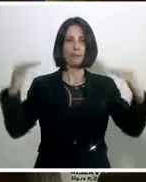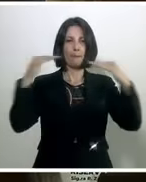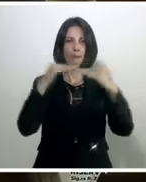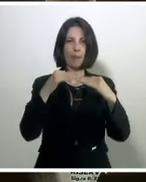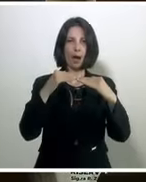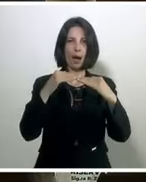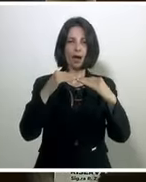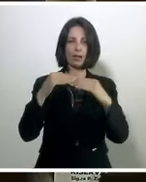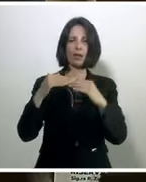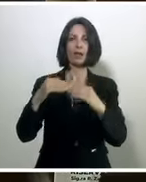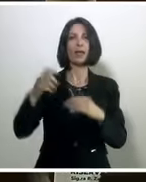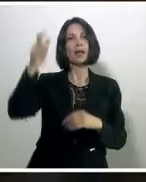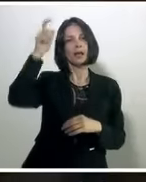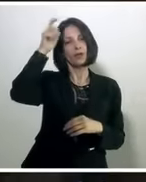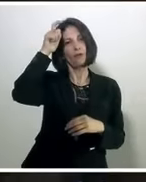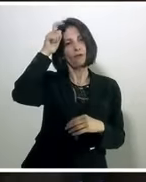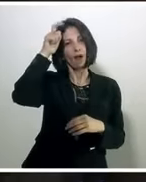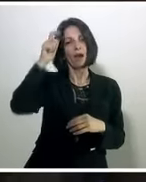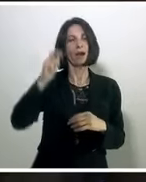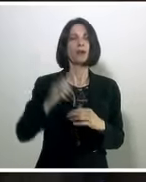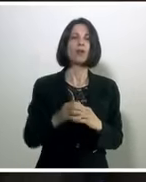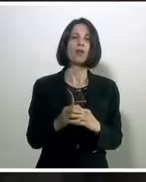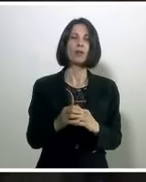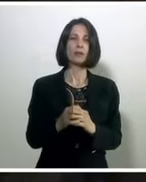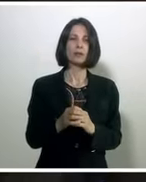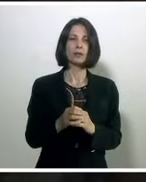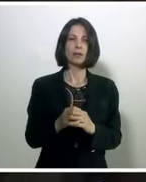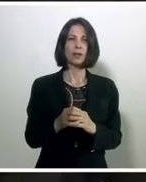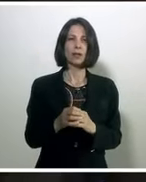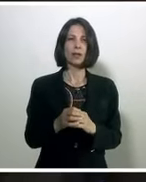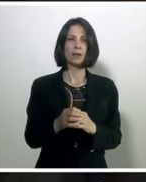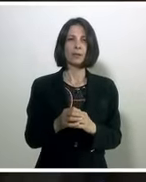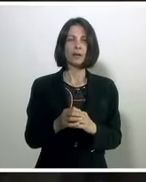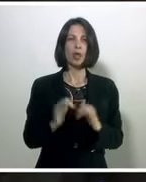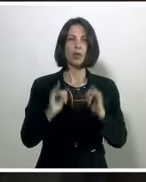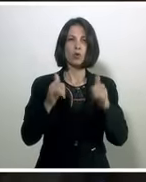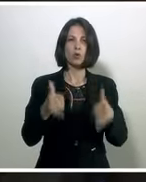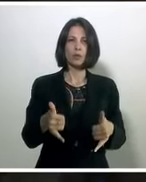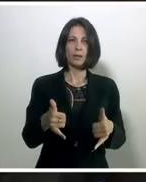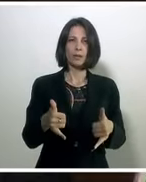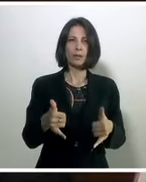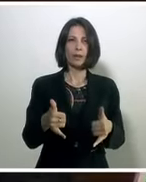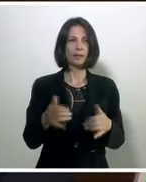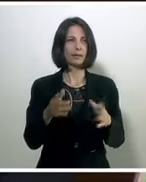pericolose involuzioni autoritarie e l'uscita dalla cosiddetta strategia della